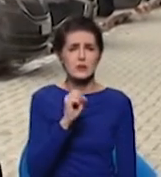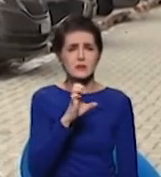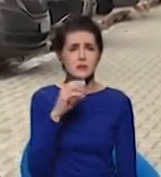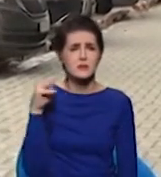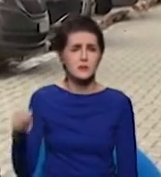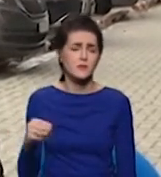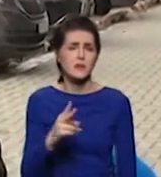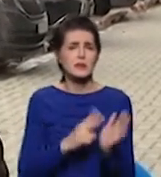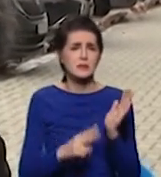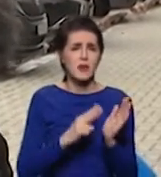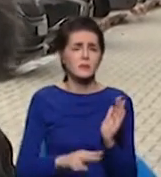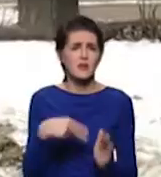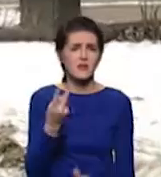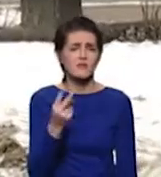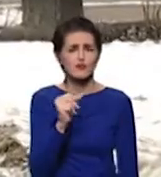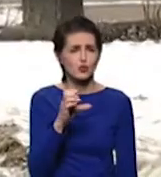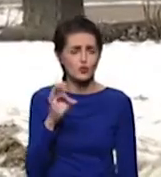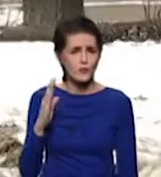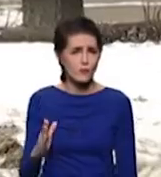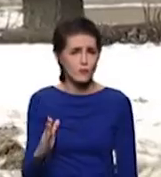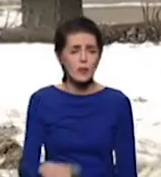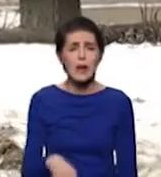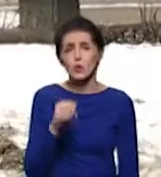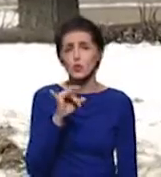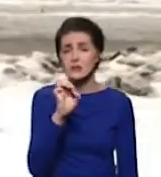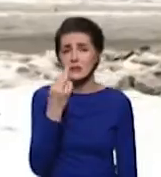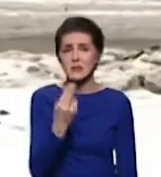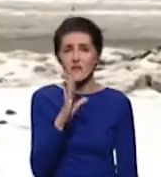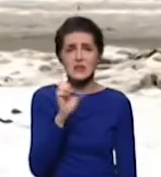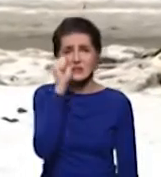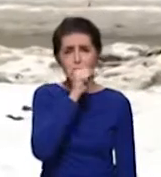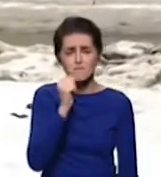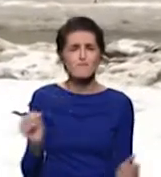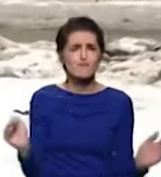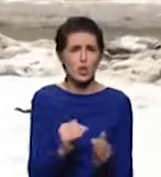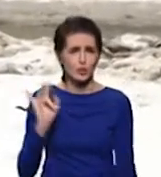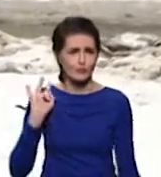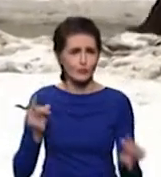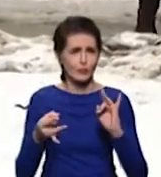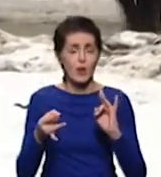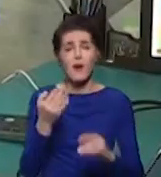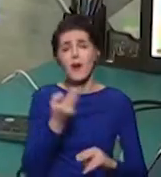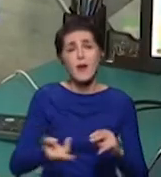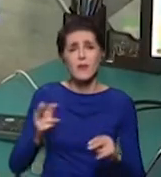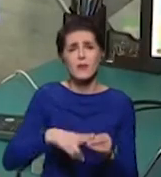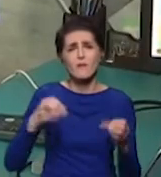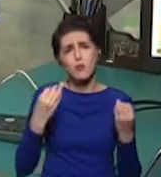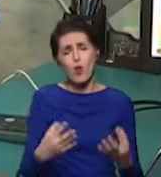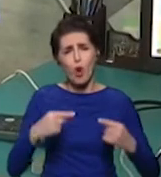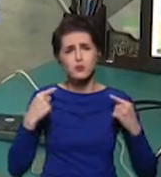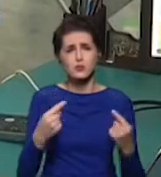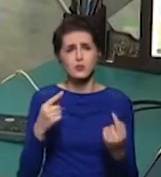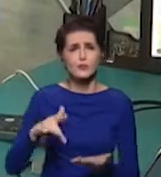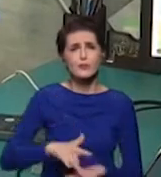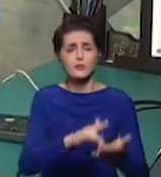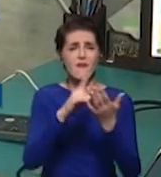за 72 години. Турецьке узбережжя взимку менш популярне. В основному це більш такі екскурсійні тури ми